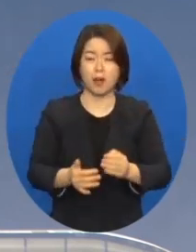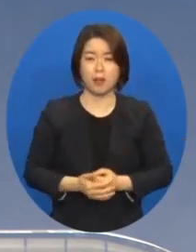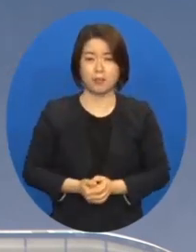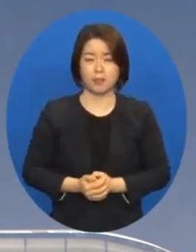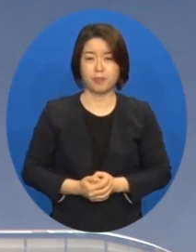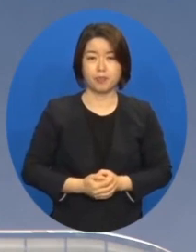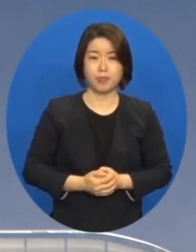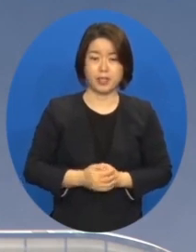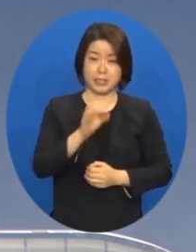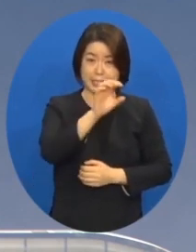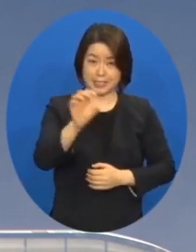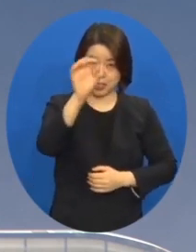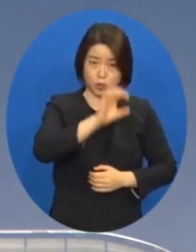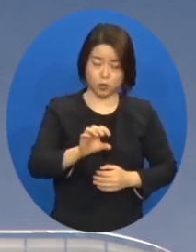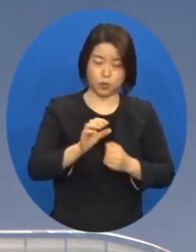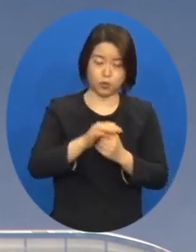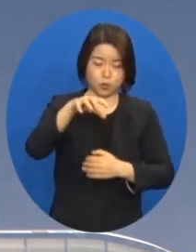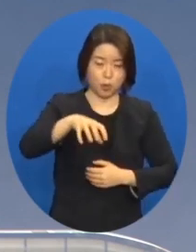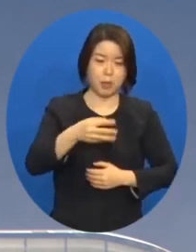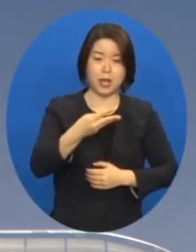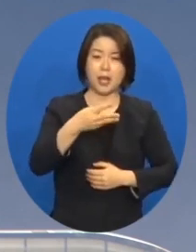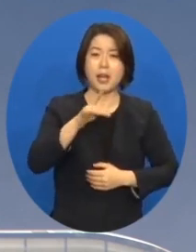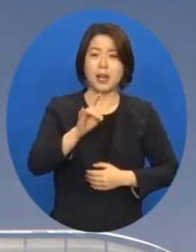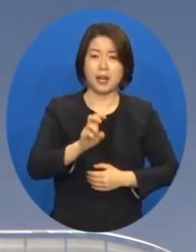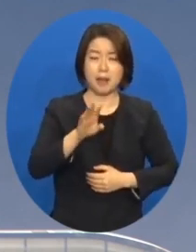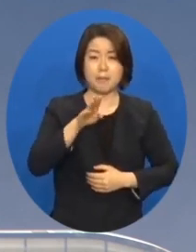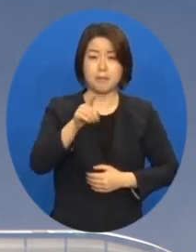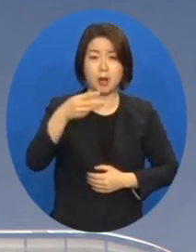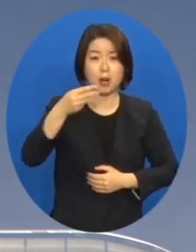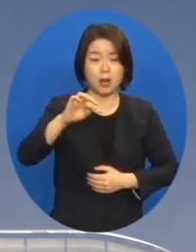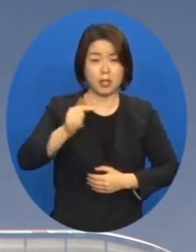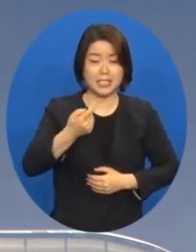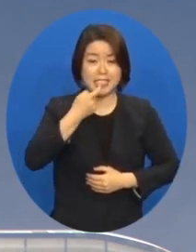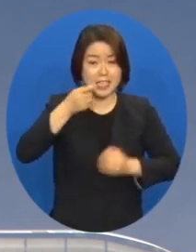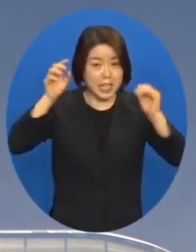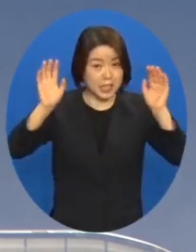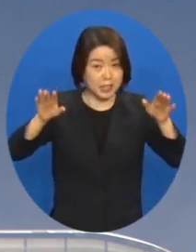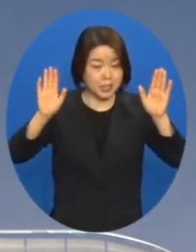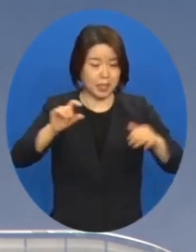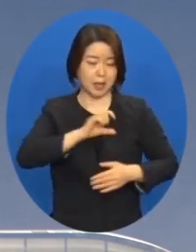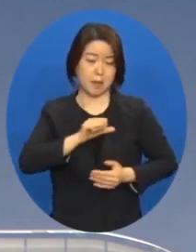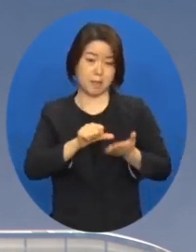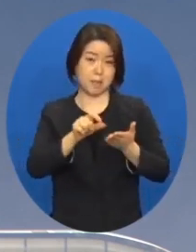유럽에 렘버린의 천사라는 말을 듣는 여인이 한 사람 있었습니다.